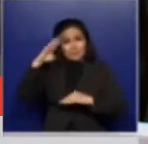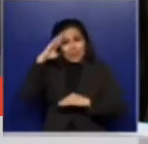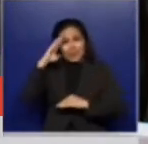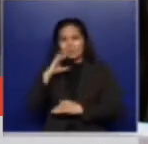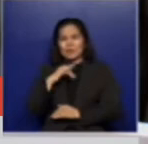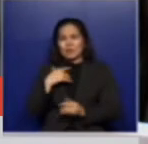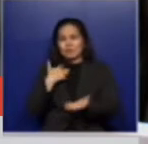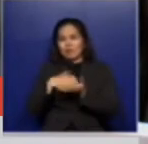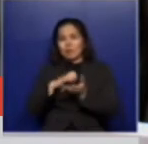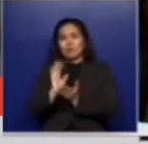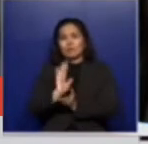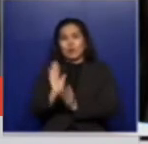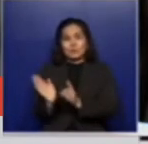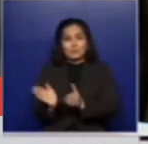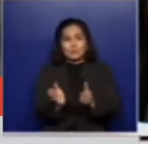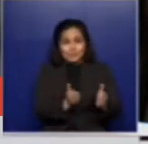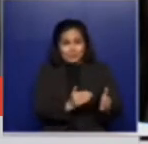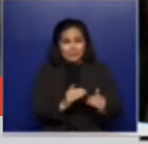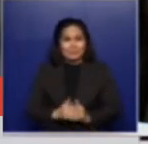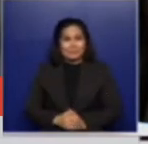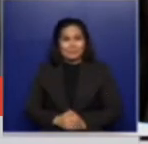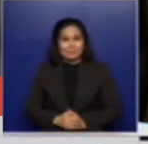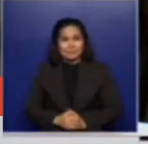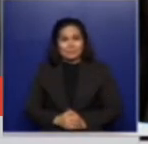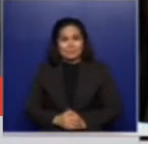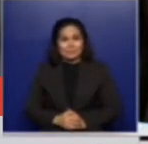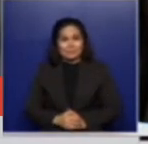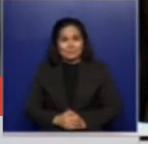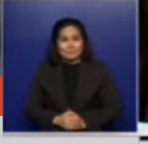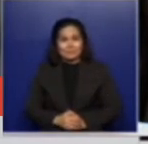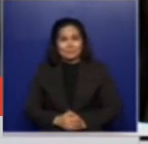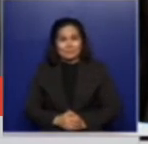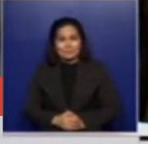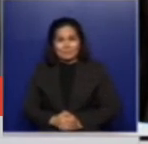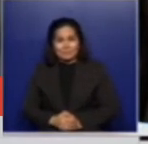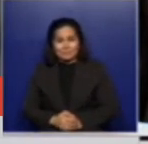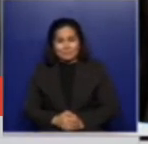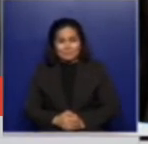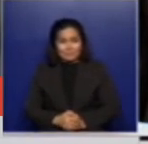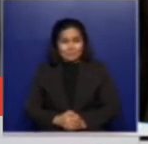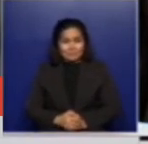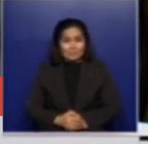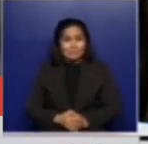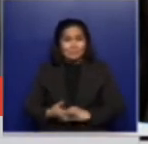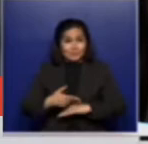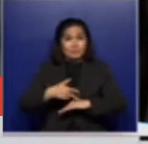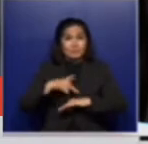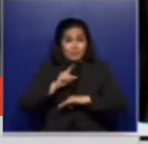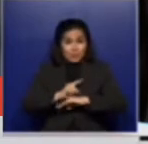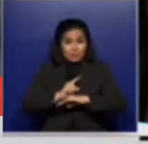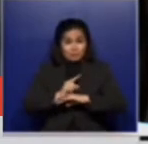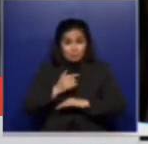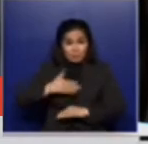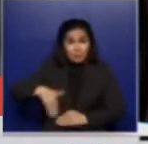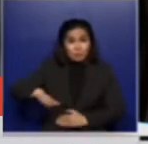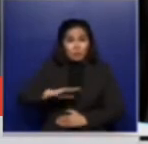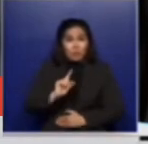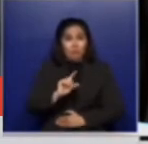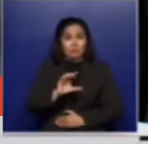รนะครับอันนี้ผมจะไม่พูดจะละไว้ท่านประธานที่เคารพครับเราเป็นผู้แทนราษฎ